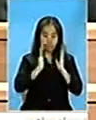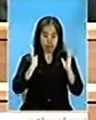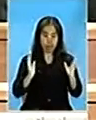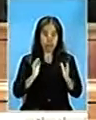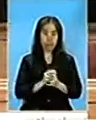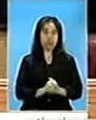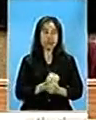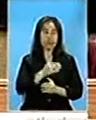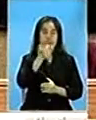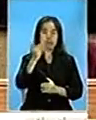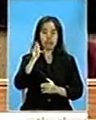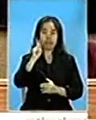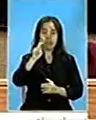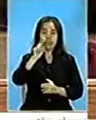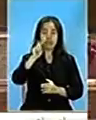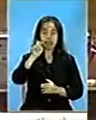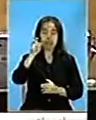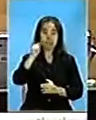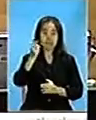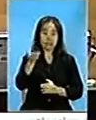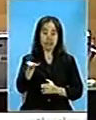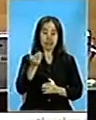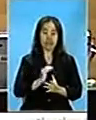ท่านเกษตรครับ